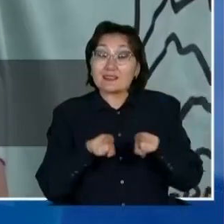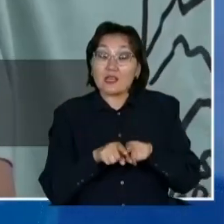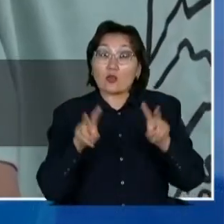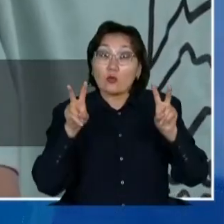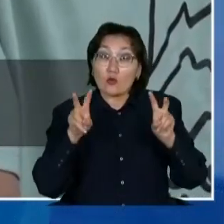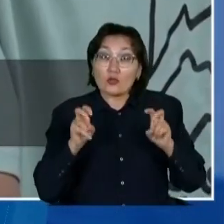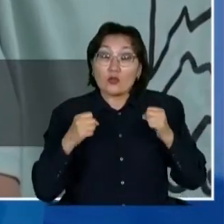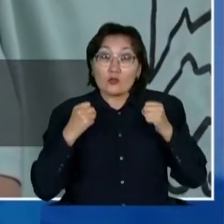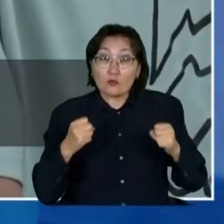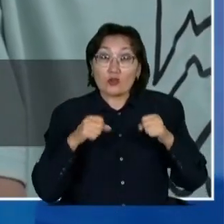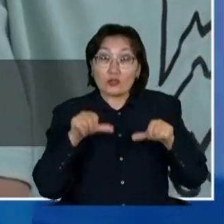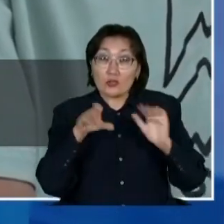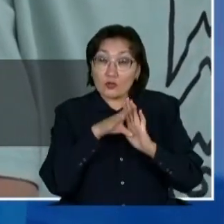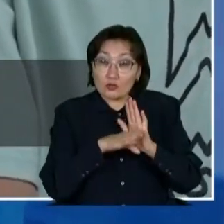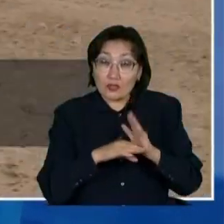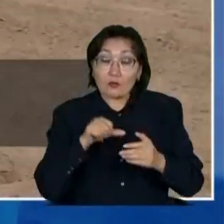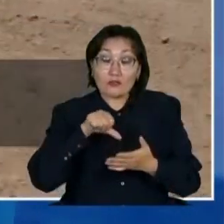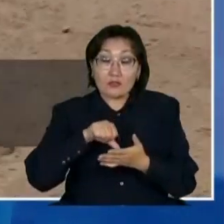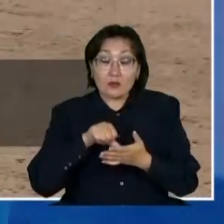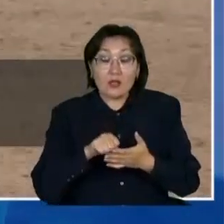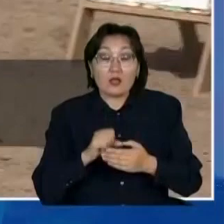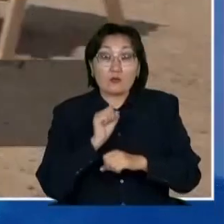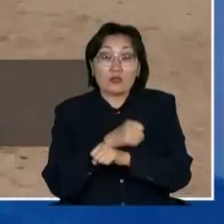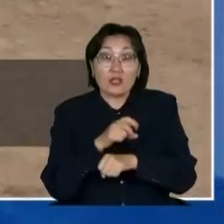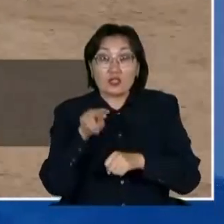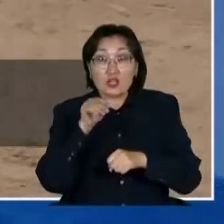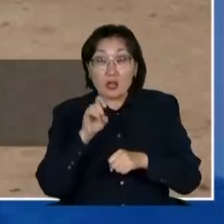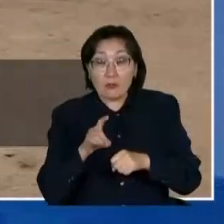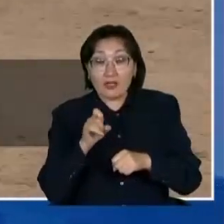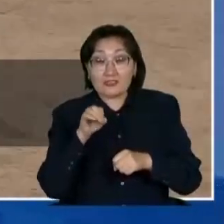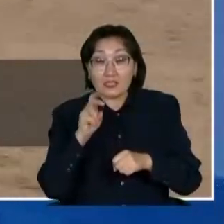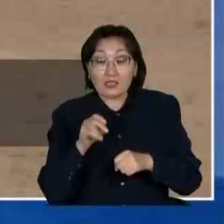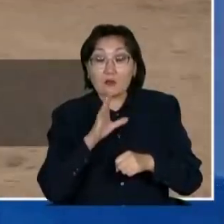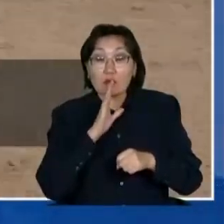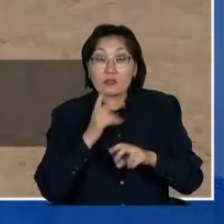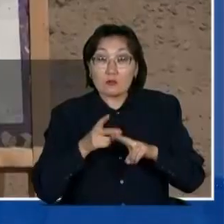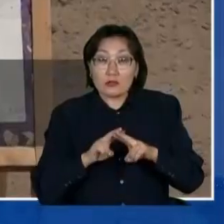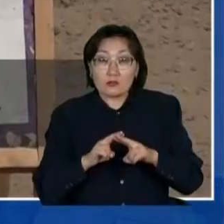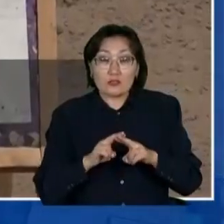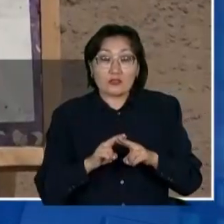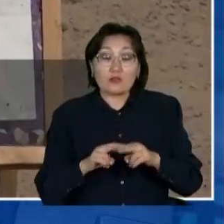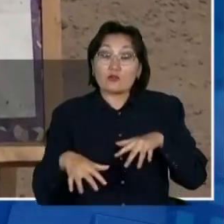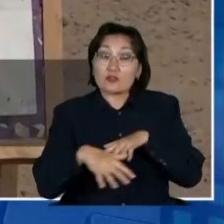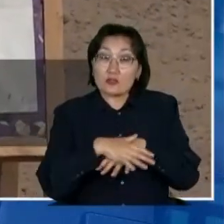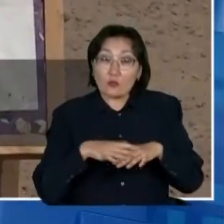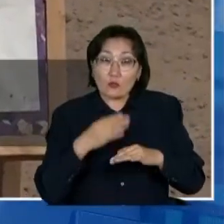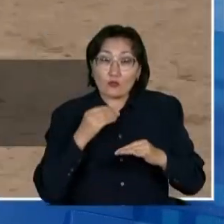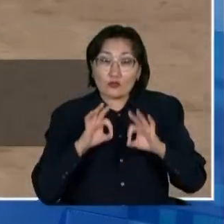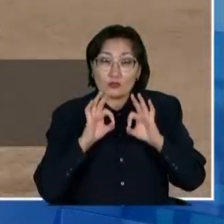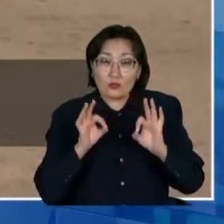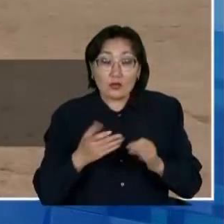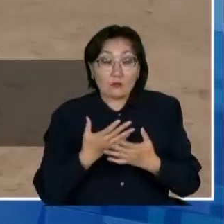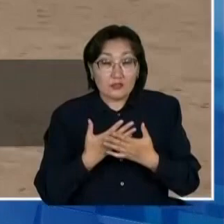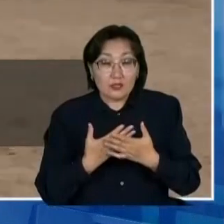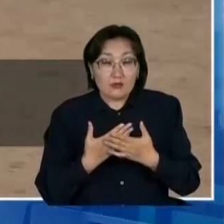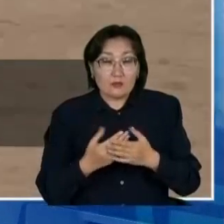анықтады. Ал Қазақстанда тұңғыш рет түйенің үстінде жан батқан Аружан Амангелдіқызы бұл жолда еш мүдірмей көпшілікке өз өнерін паш етті.